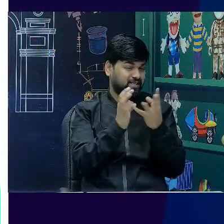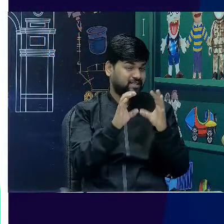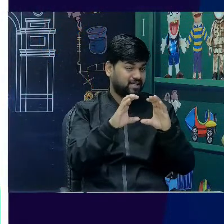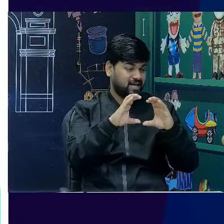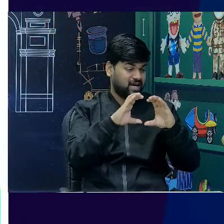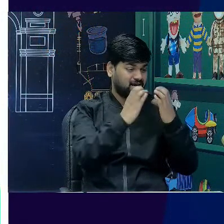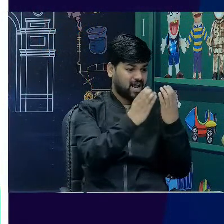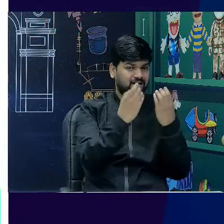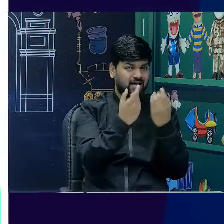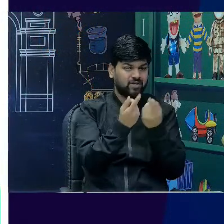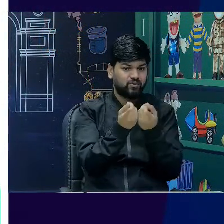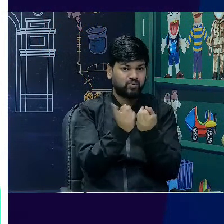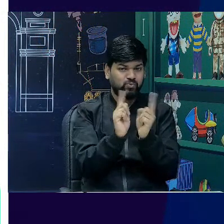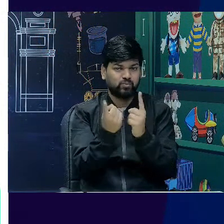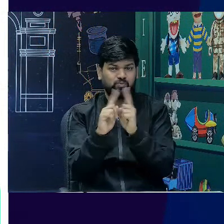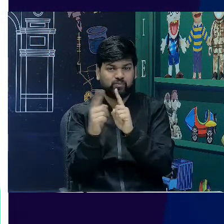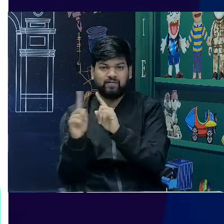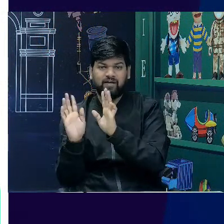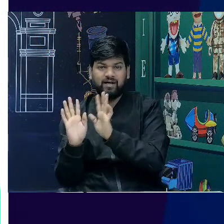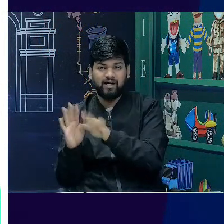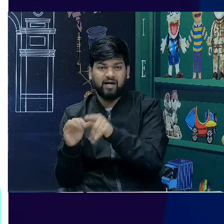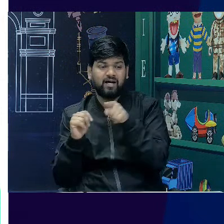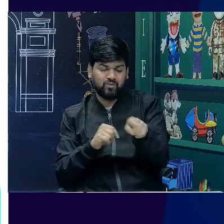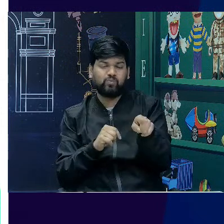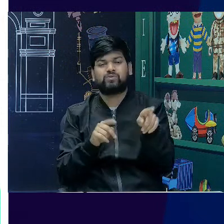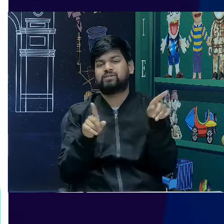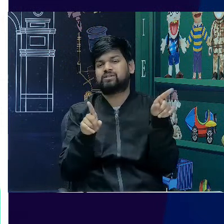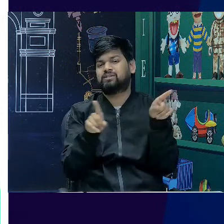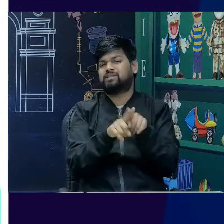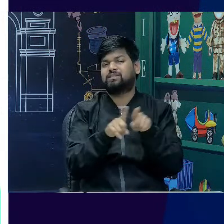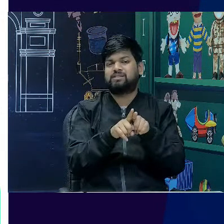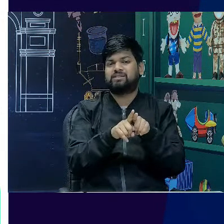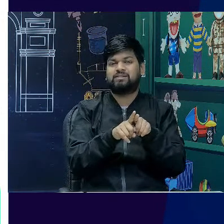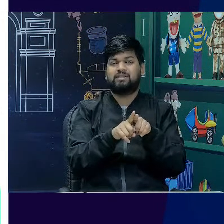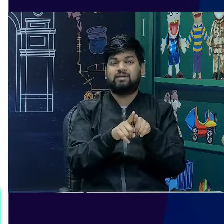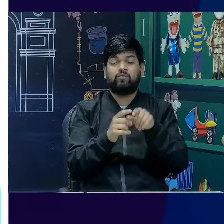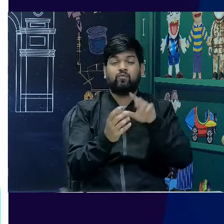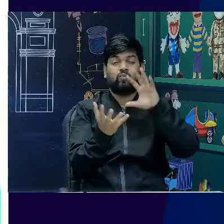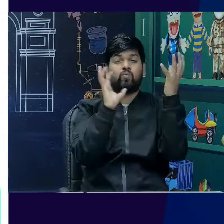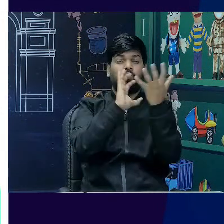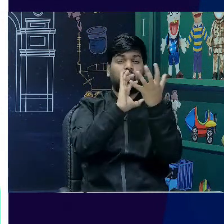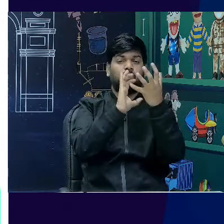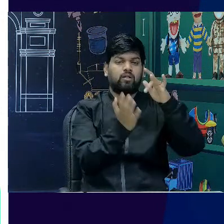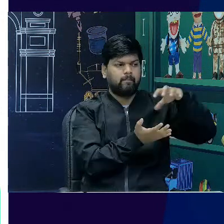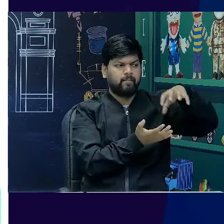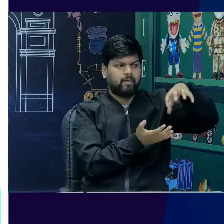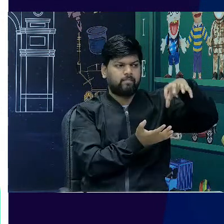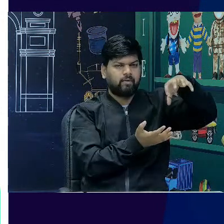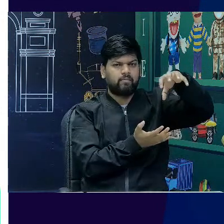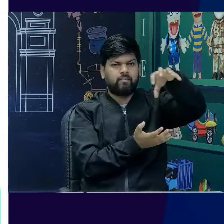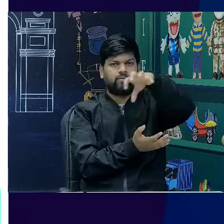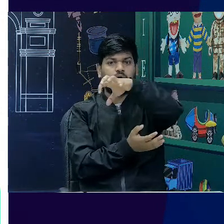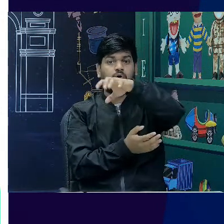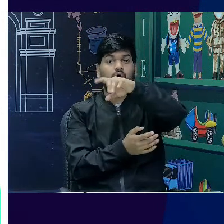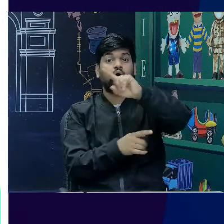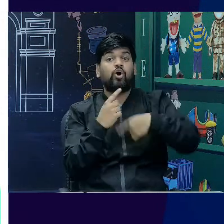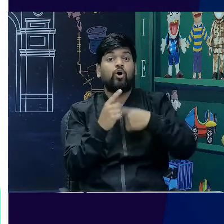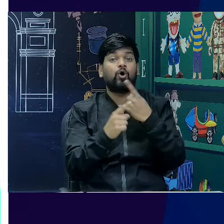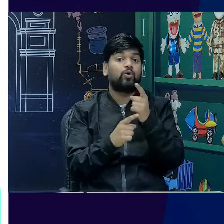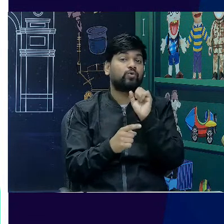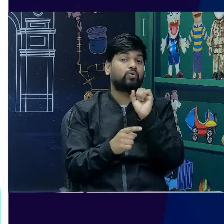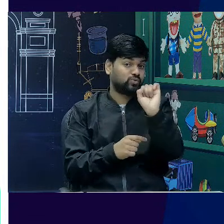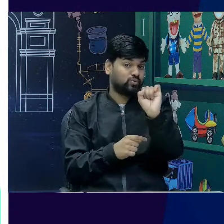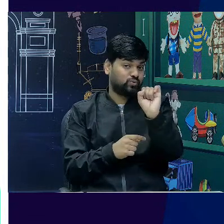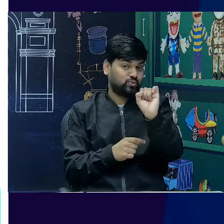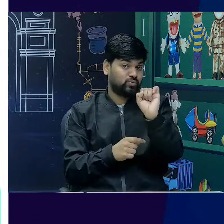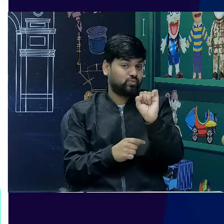है वो आपकी इकोनॉमी की हेड है, और जो टीचर्स हैं वो कंट्री के हेड या स्टेट के हेड हैं, बिकॉज हर क्लासरूम की एक